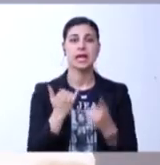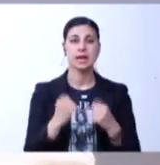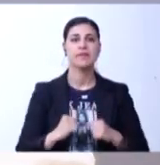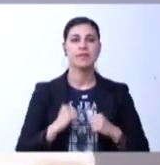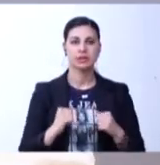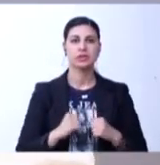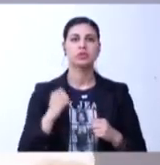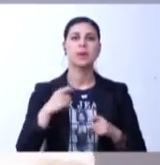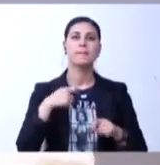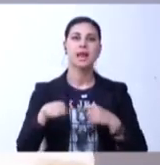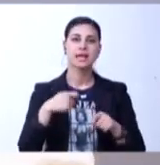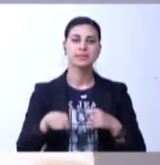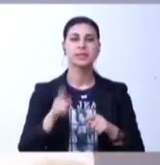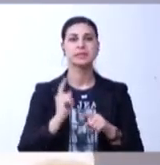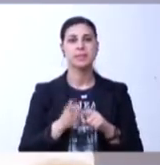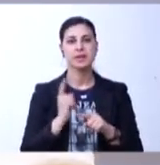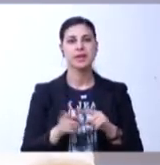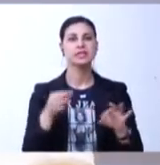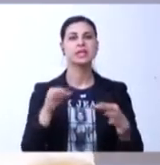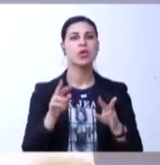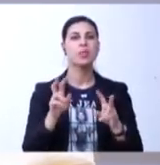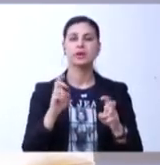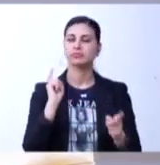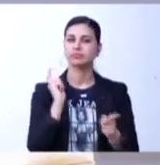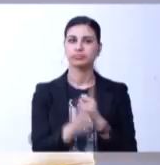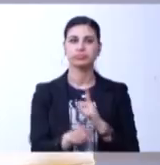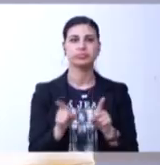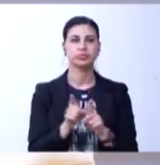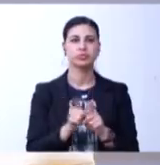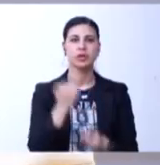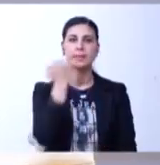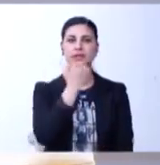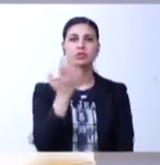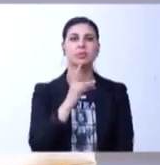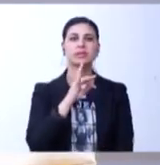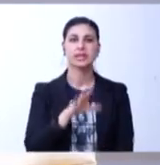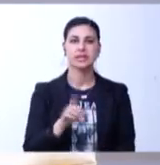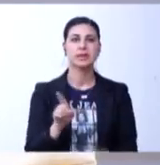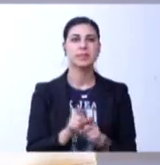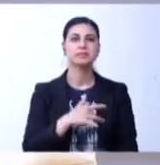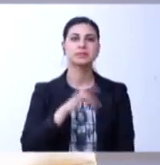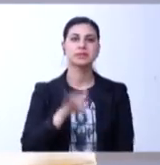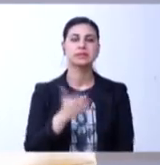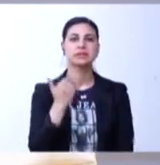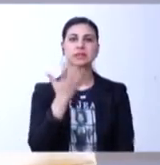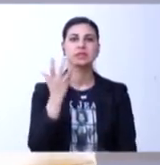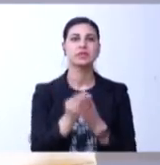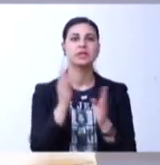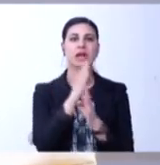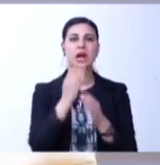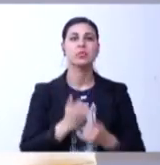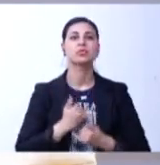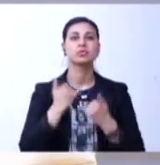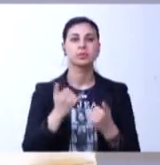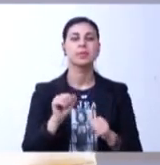ვეცადოთ პლასტმასი, მეტალი, პოლიეთილენი, შევცვალოთ ისეთი მასალით, რომელიც არ იქნება აგრესიული თქვენ გარემოს მიმართ,